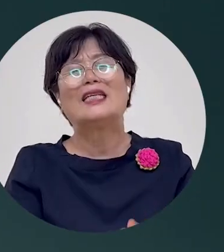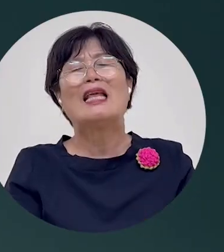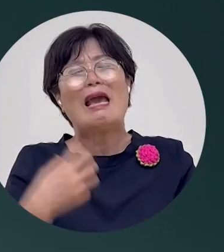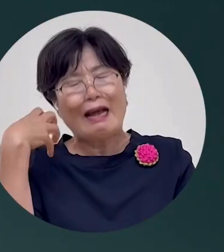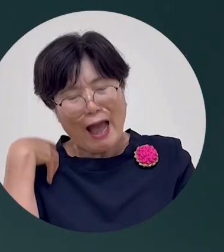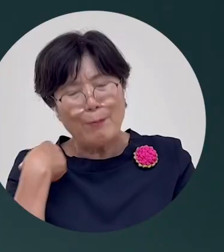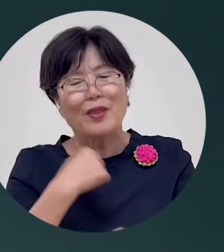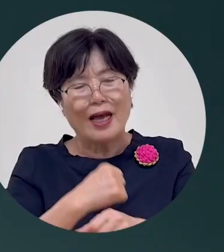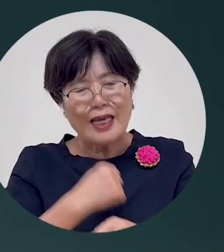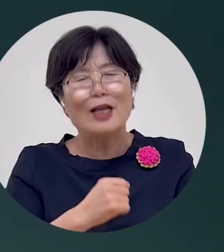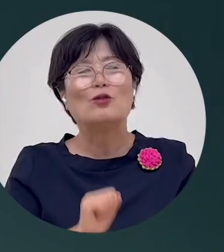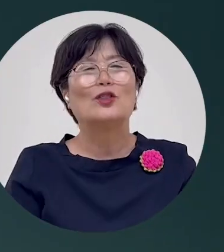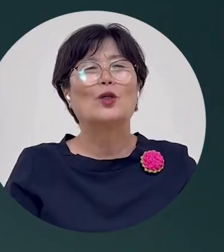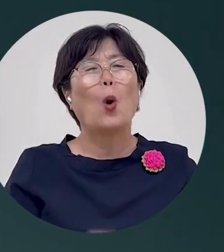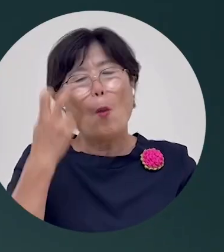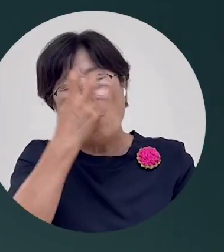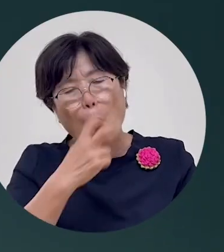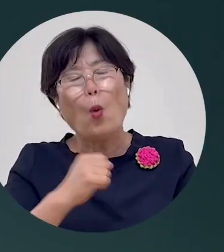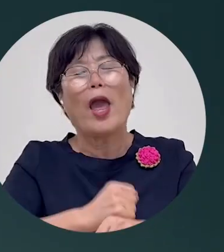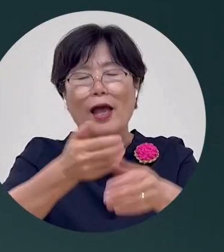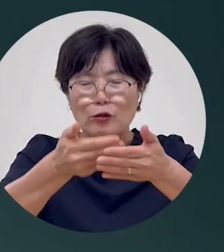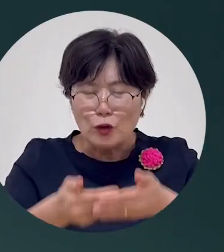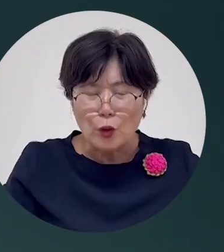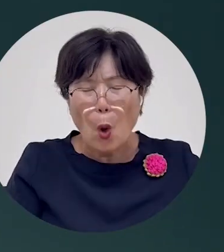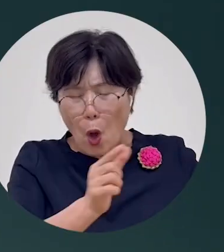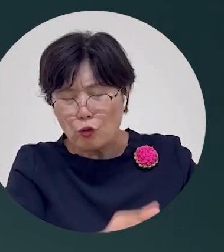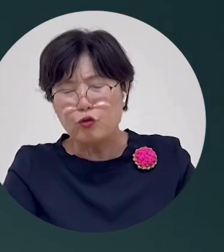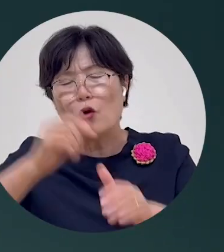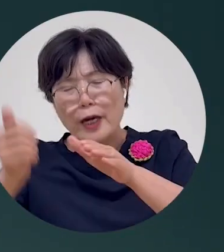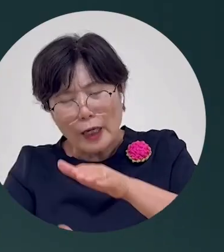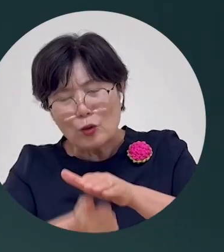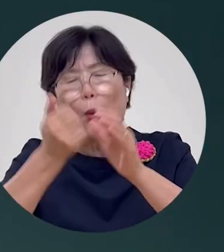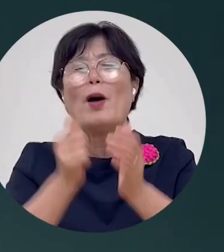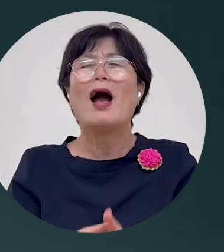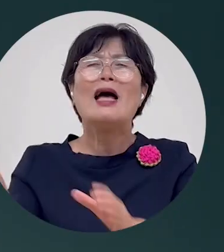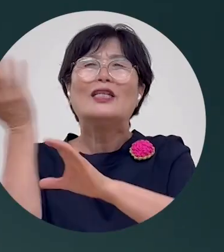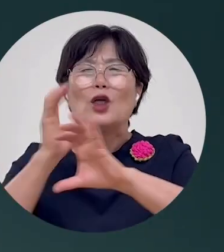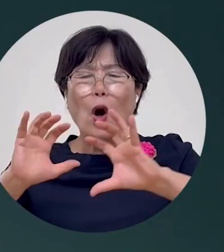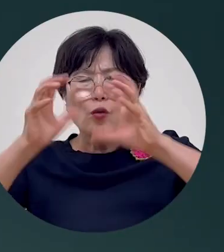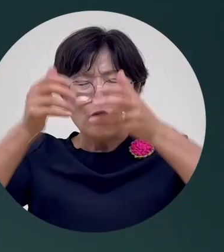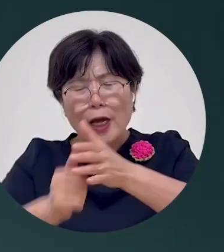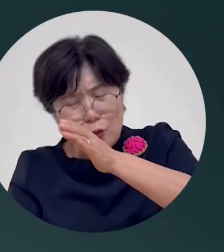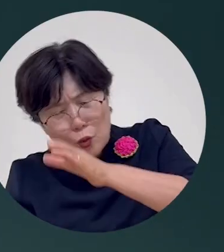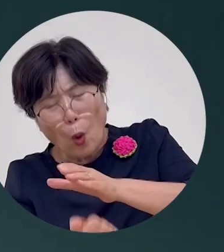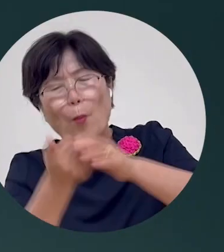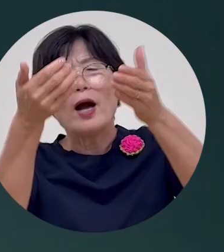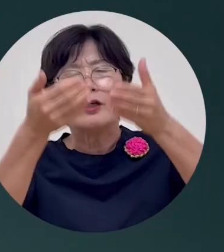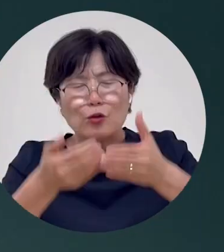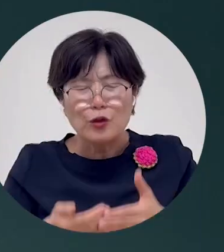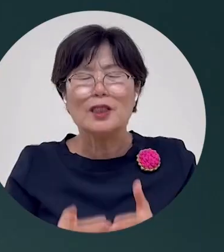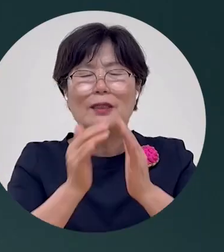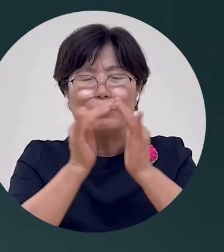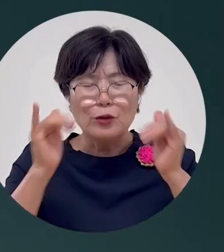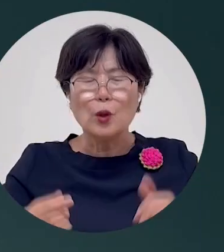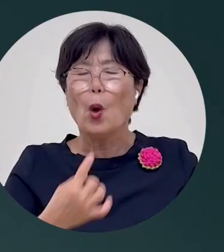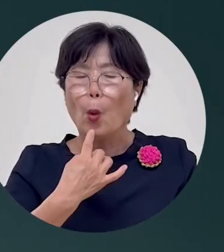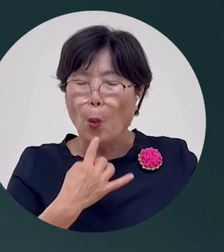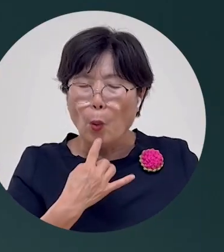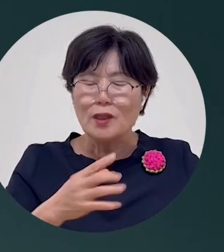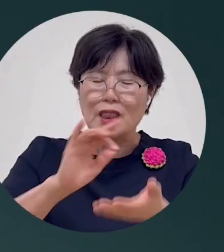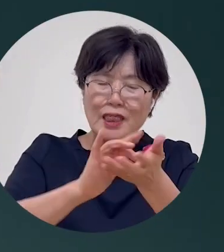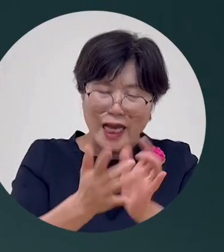사망에서 보호해 주시고 구원의 소망, 천국의 소망을 주시는 분은 오직 예수님